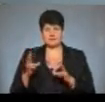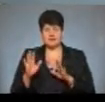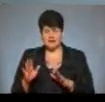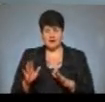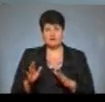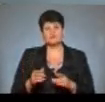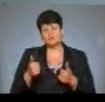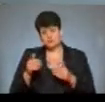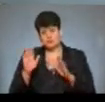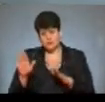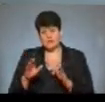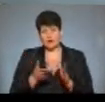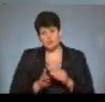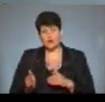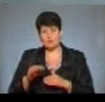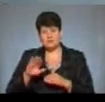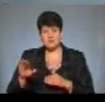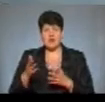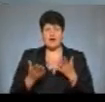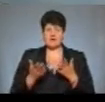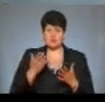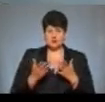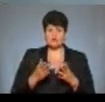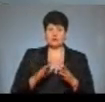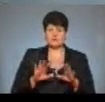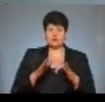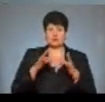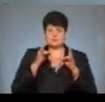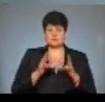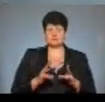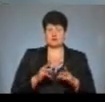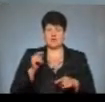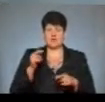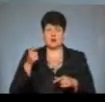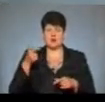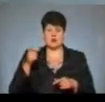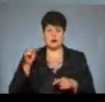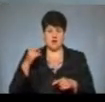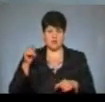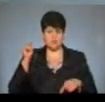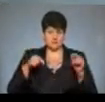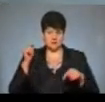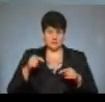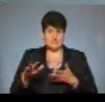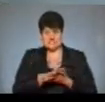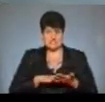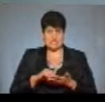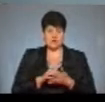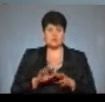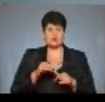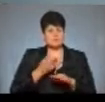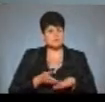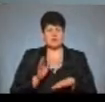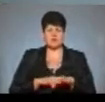слава Богу, але коли стається таке природне явище, град і знищує посів, це досить складно піднімати